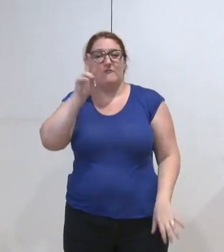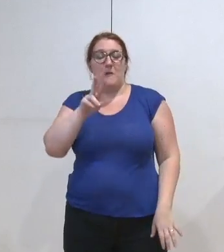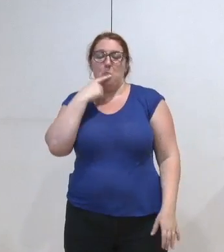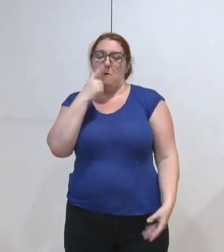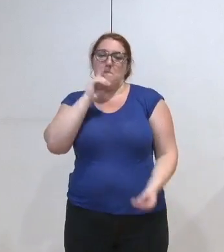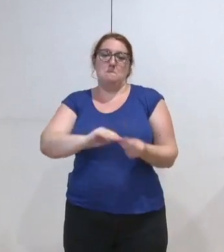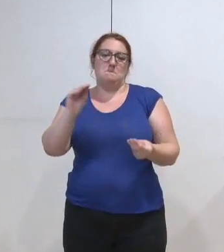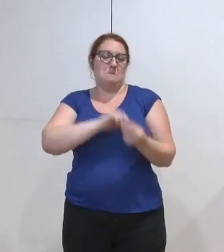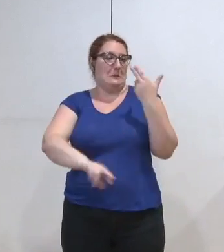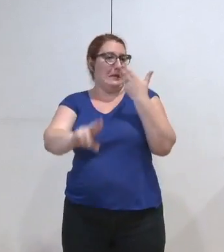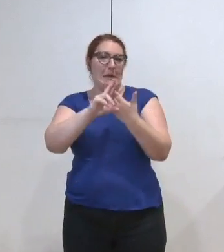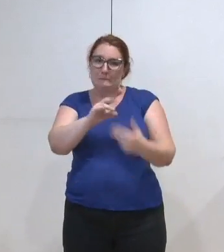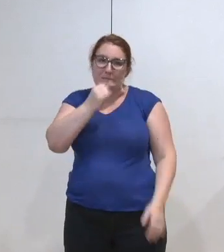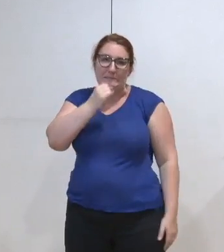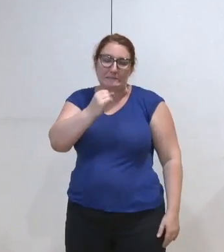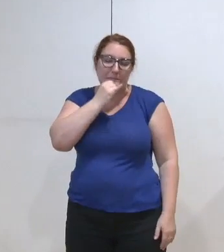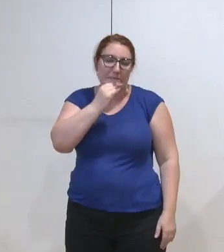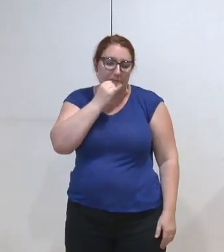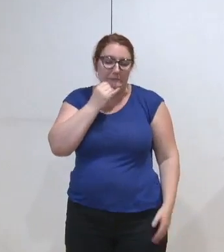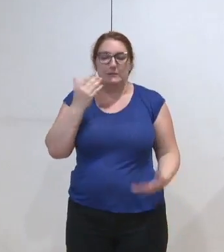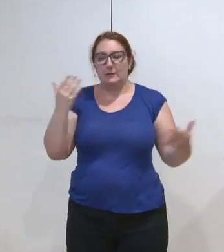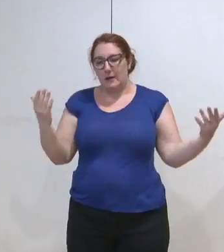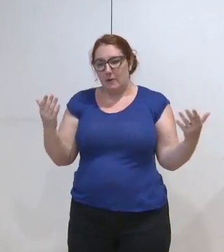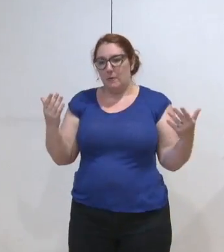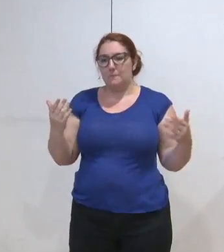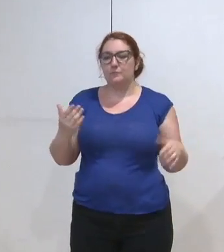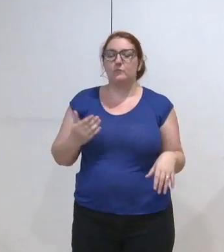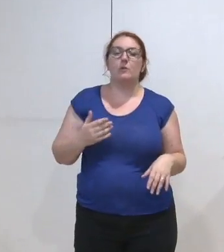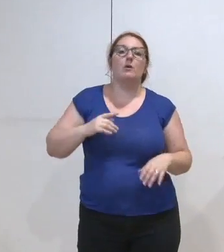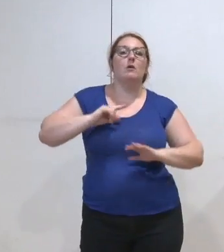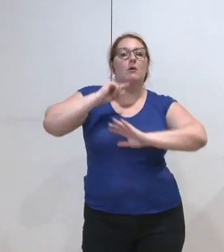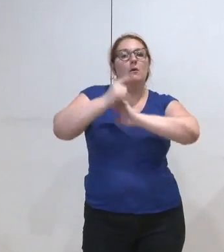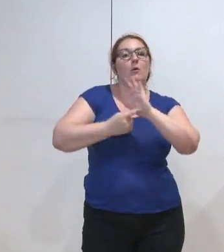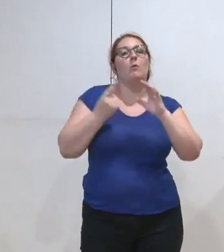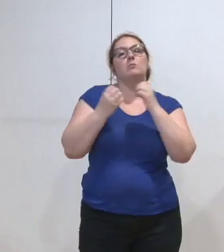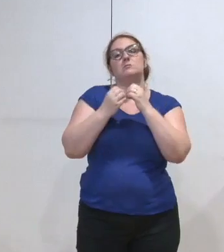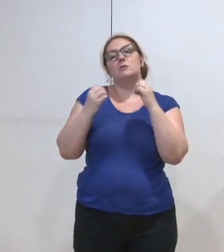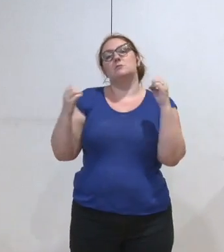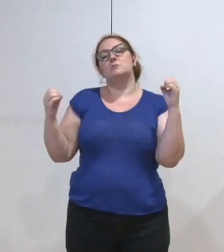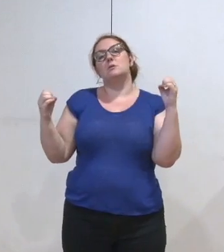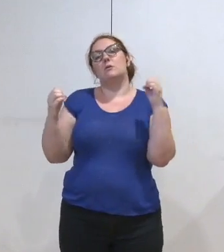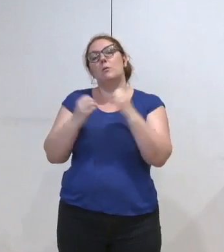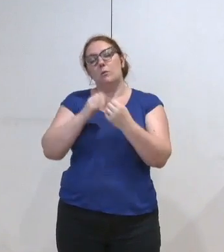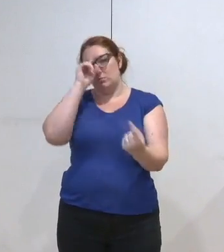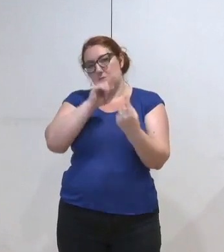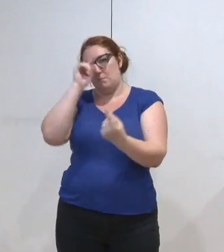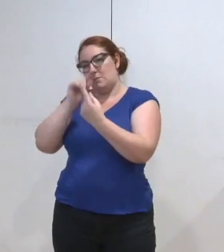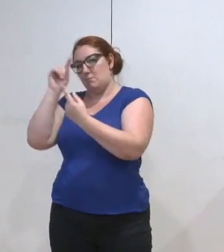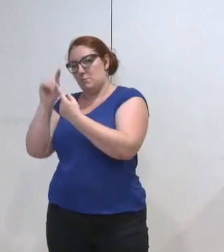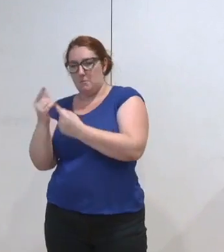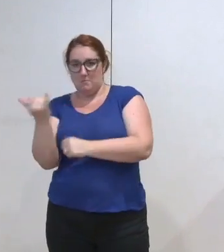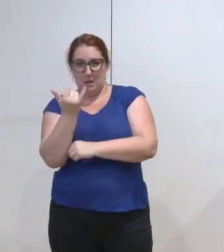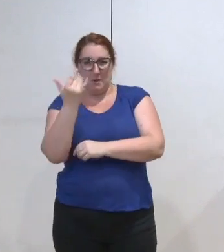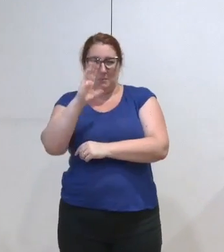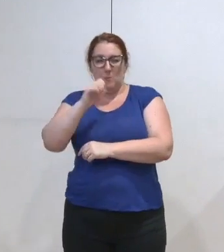réponse alors je vais pas reprendre l'ensemble des des domaines mais je voudrais juste rester sur la